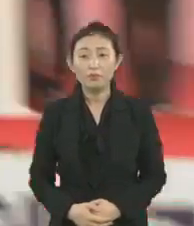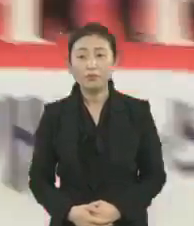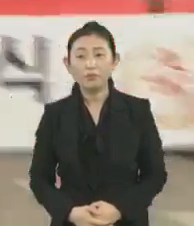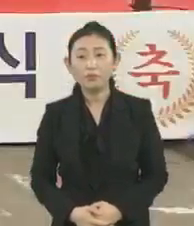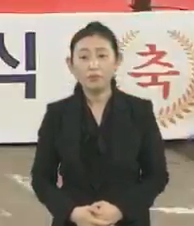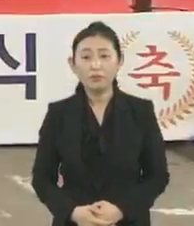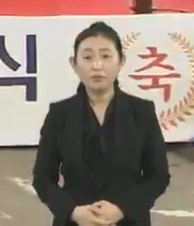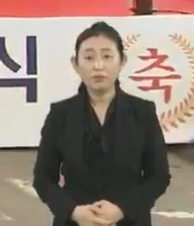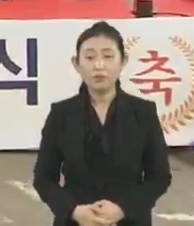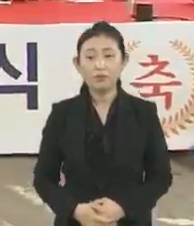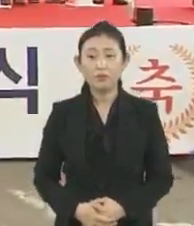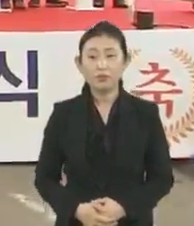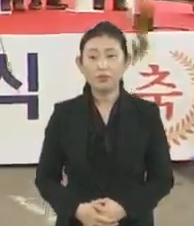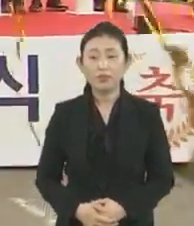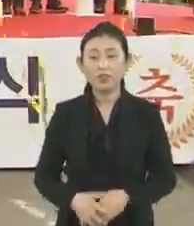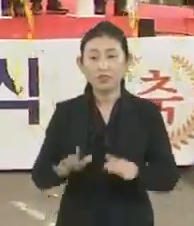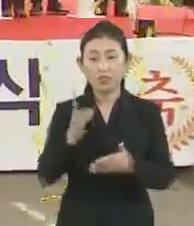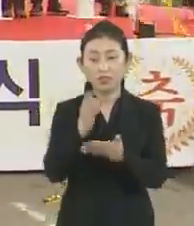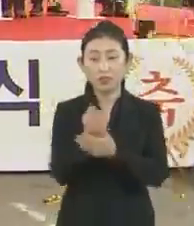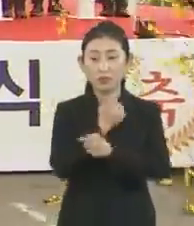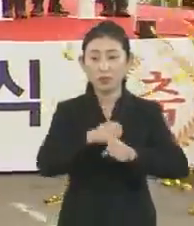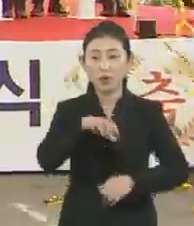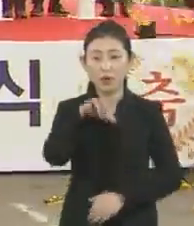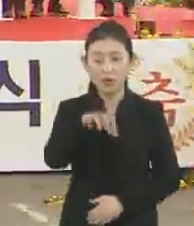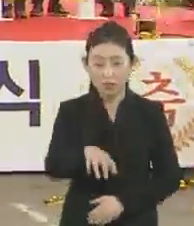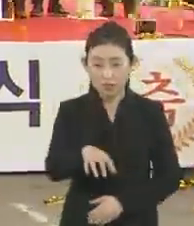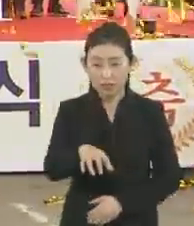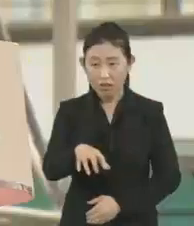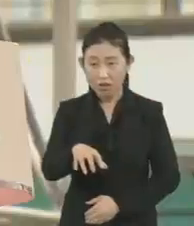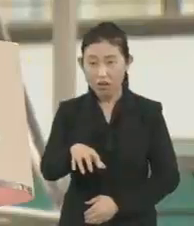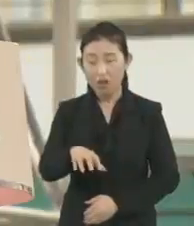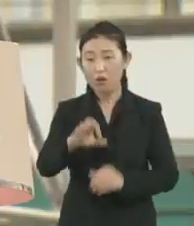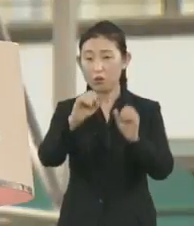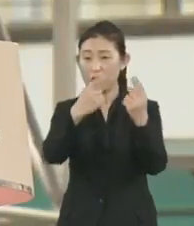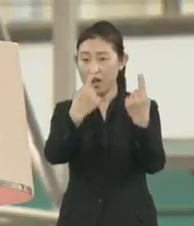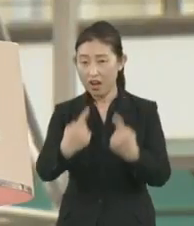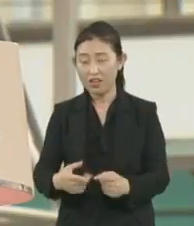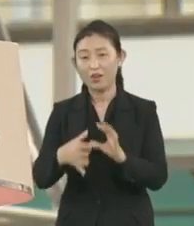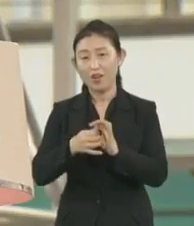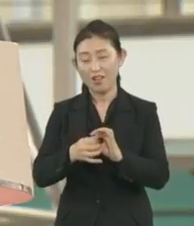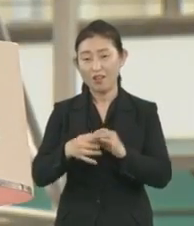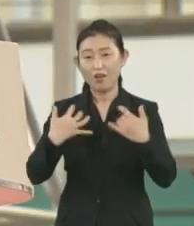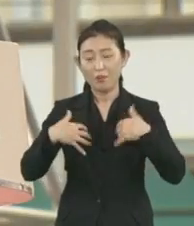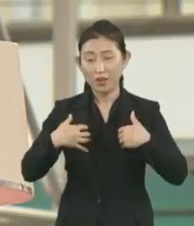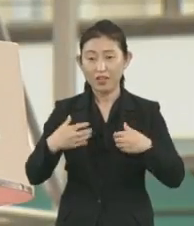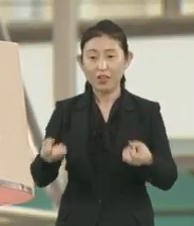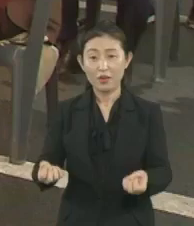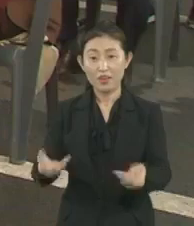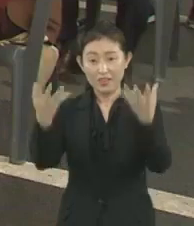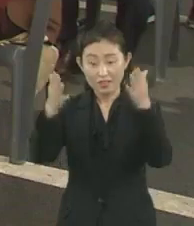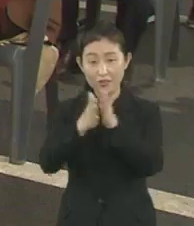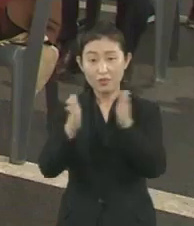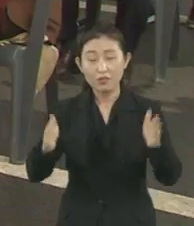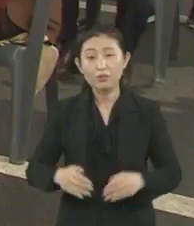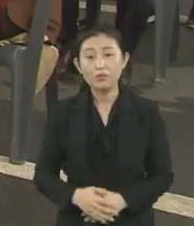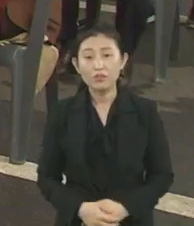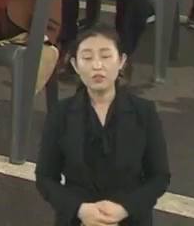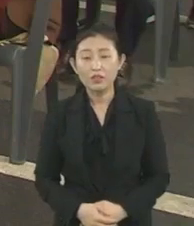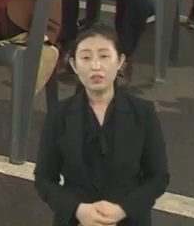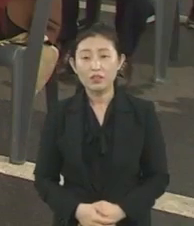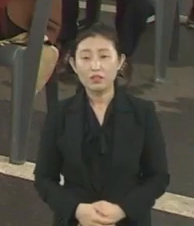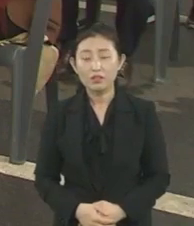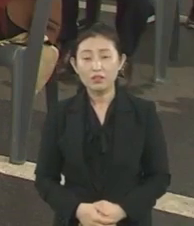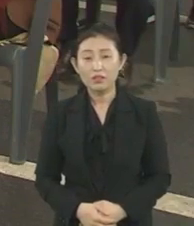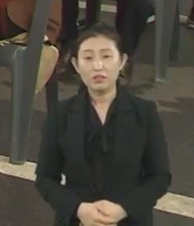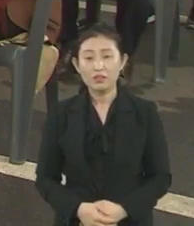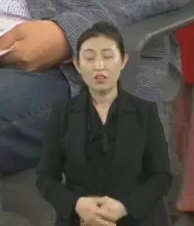오늘 천안역 동부광장에서는 천안역 환승 할인제 도입을 기념하는 시스템 개통식이 열렸습니다. 천안역